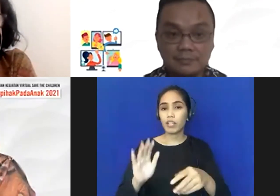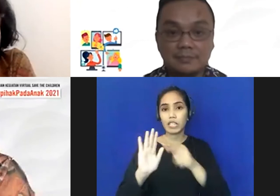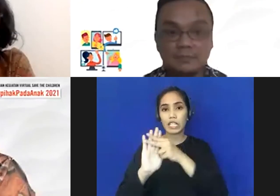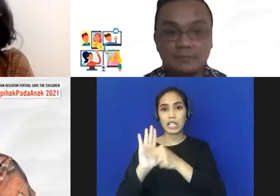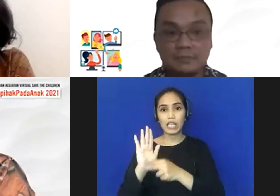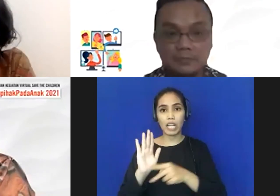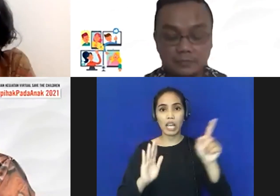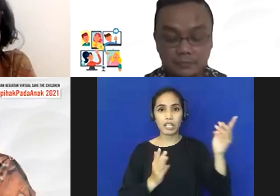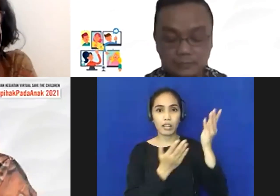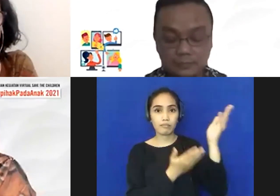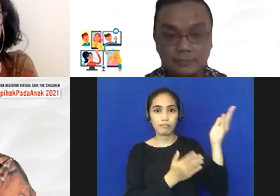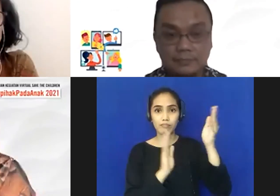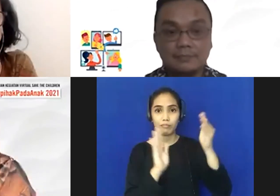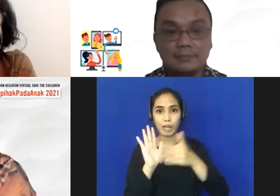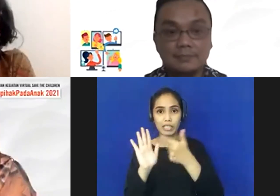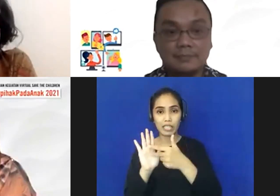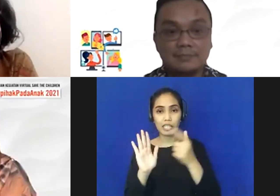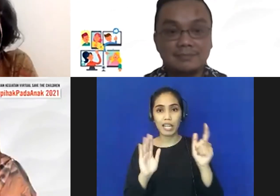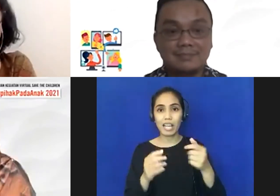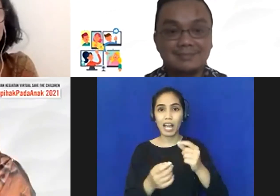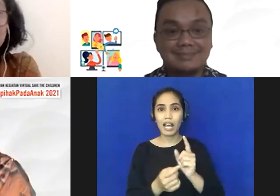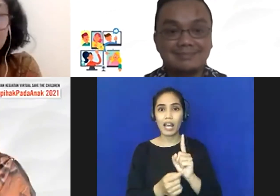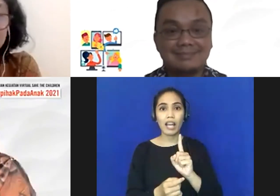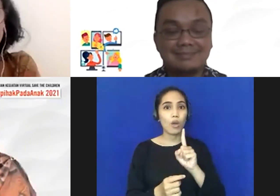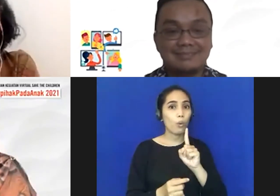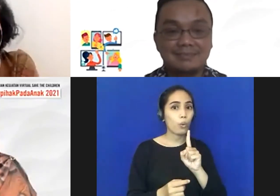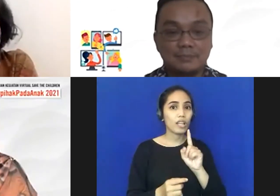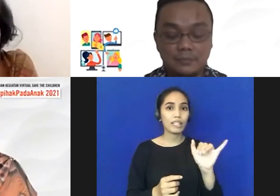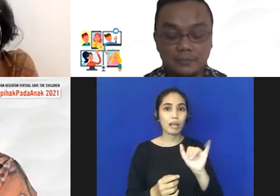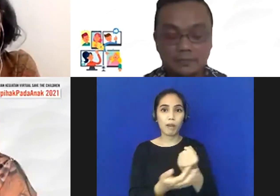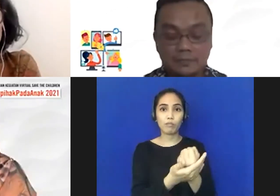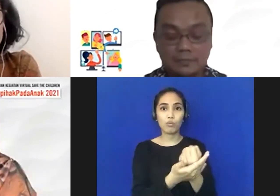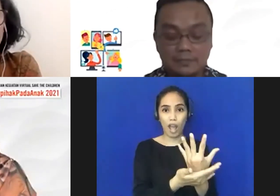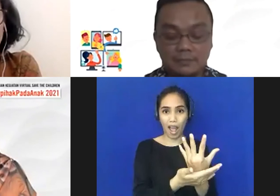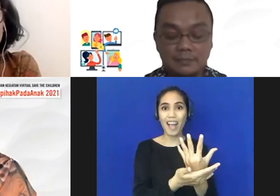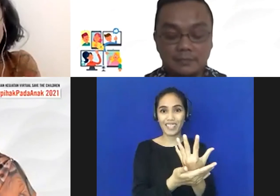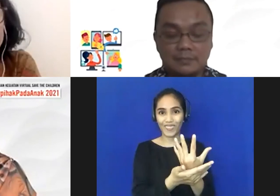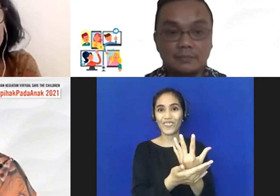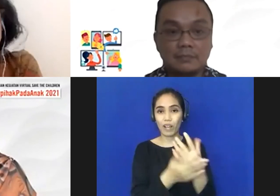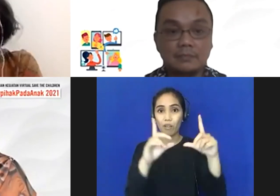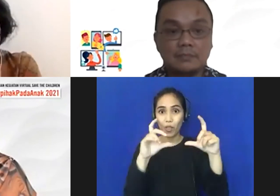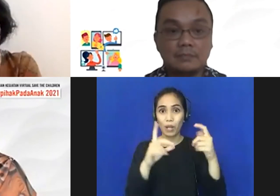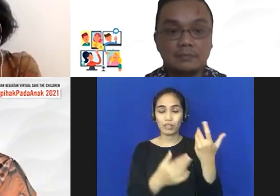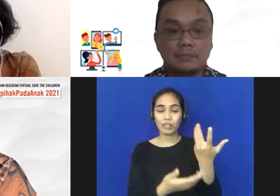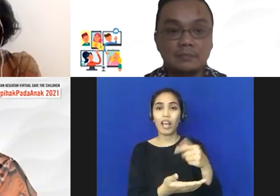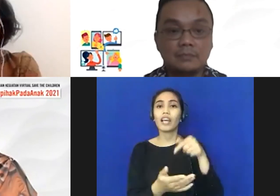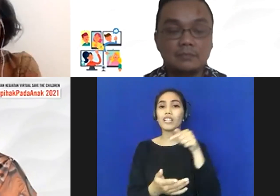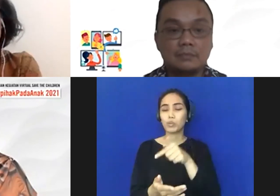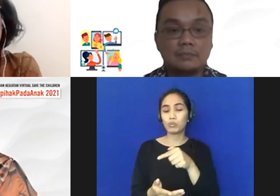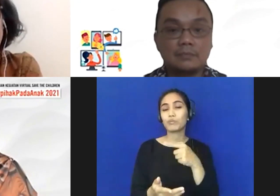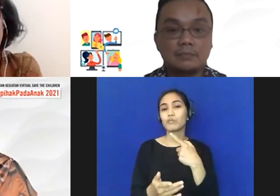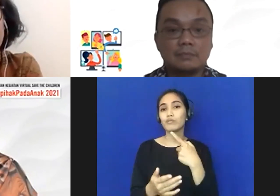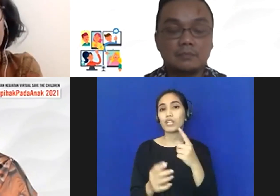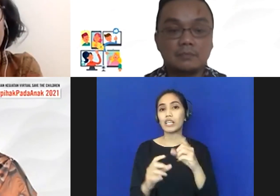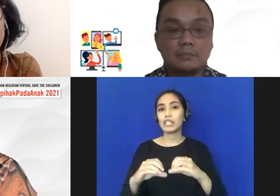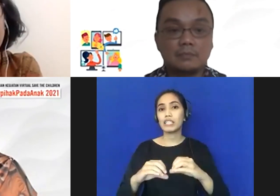lihat tadi di presentasi slide terakhir ada gambar lilin dan bunga itu salah satu kegiatan self care kita yang sangat sederhana, yang